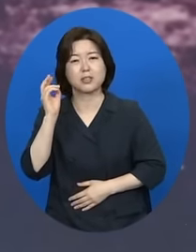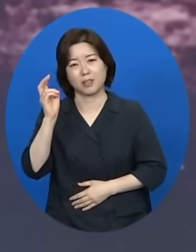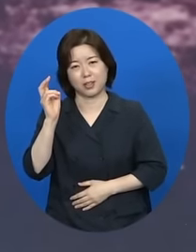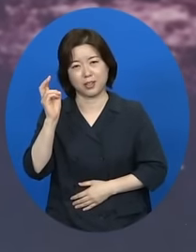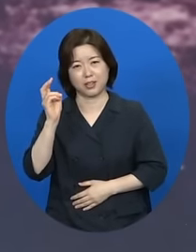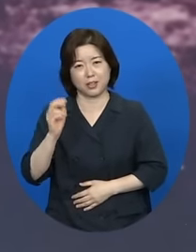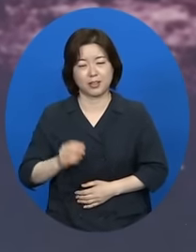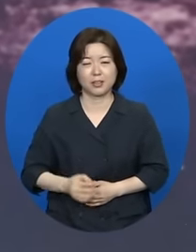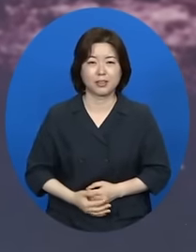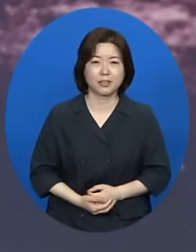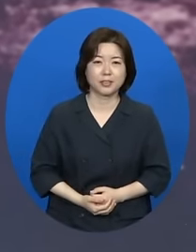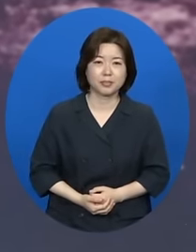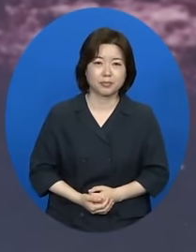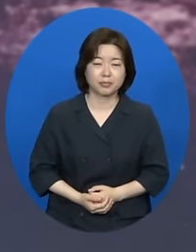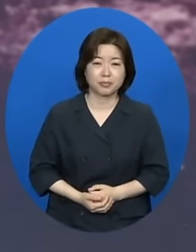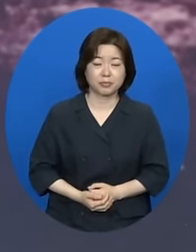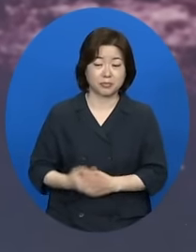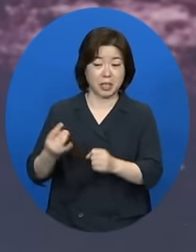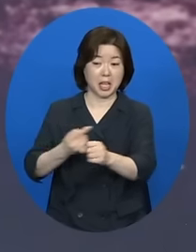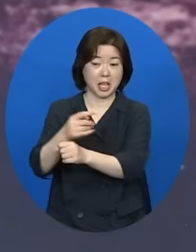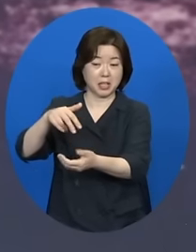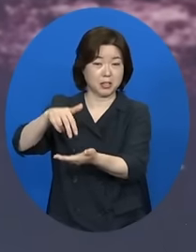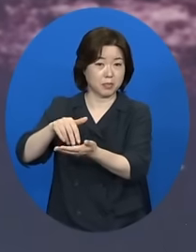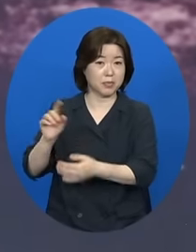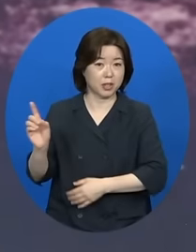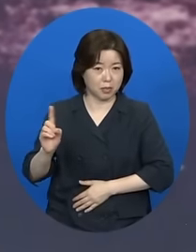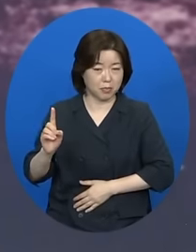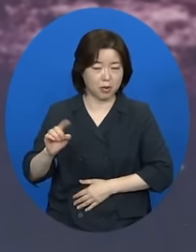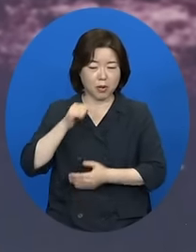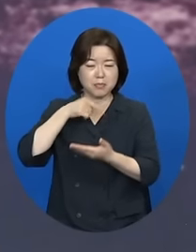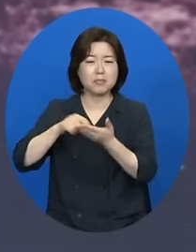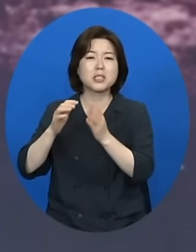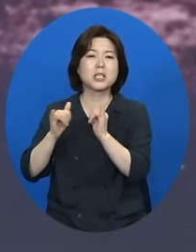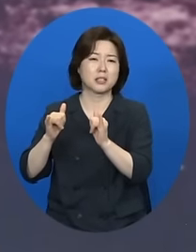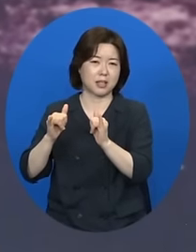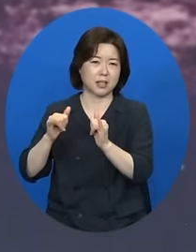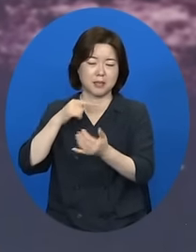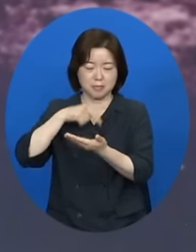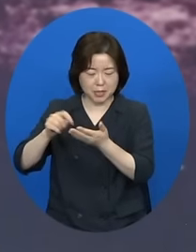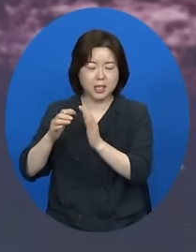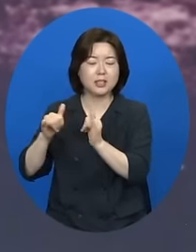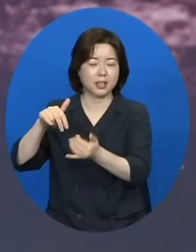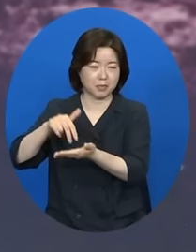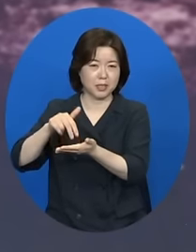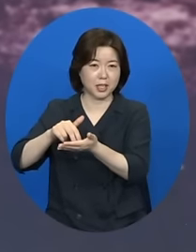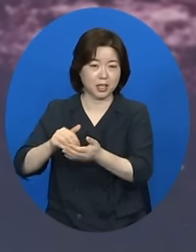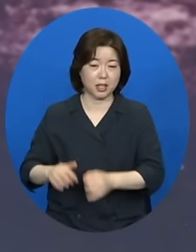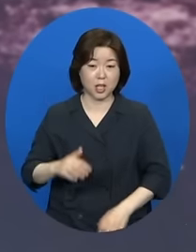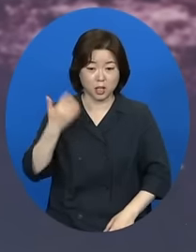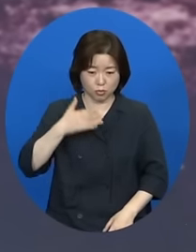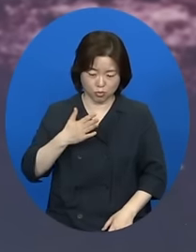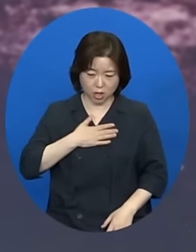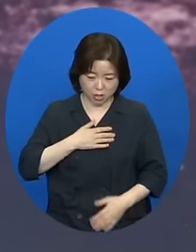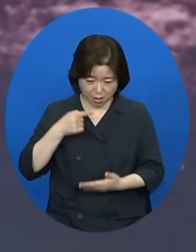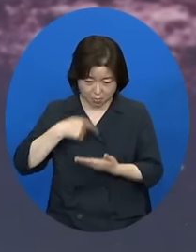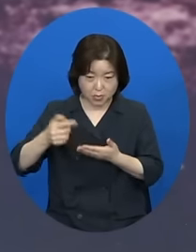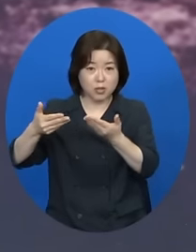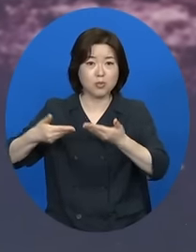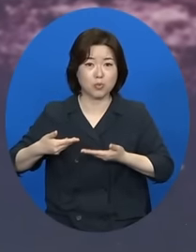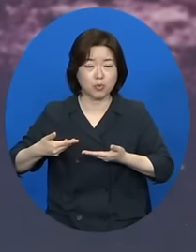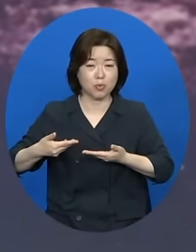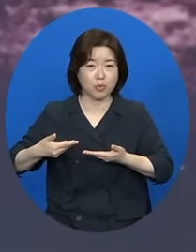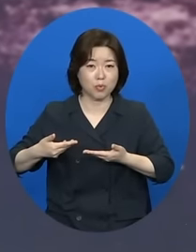겁니다. 그러니까 에서의 입장은 뭡니까? 피해자죠. 자기가 피해자. 누가 나에게 가해를 해서 내가